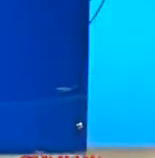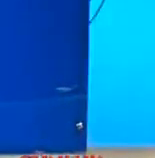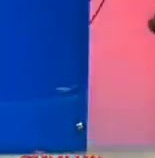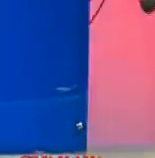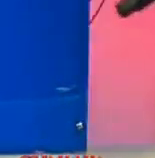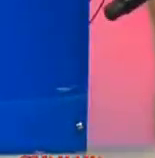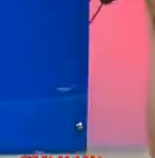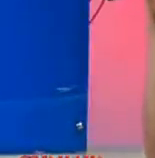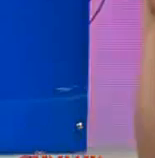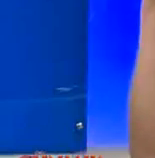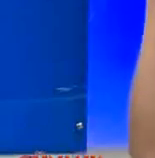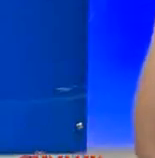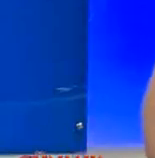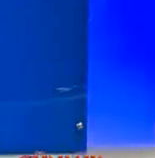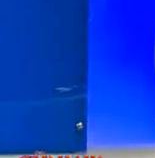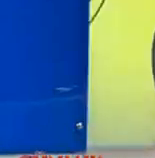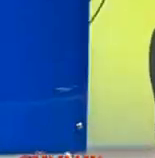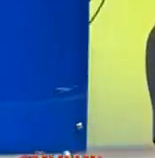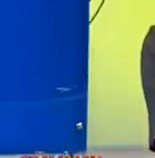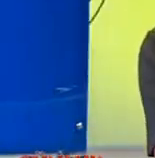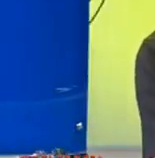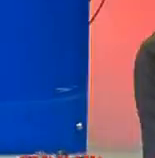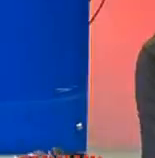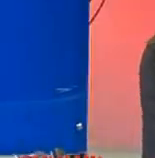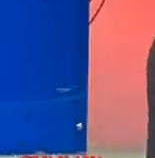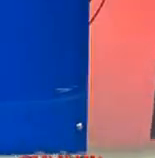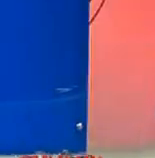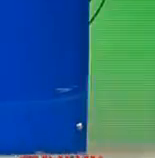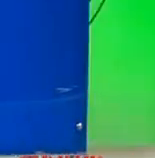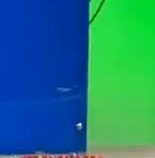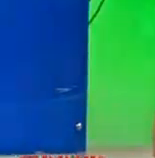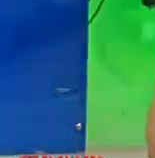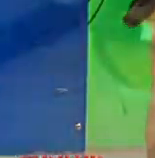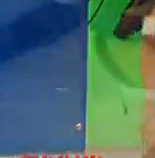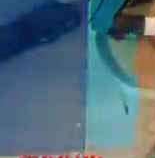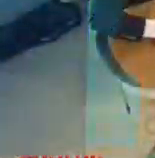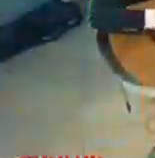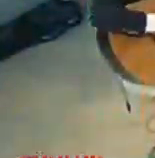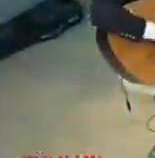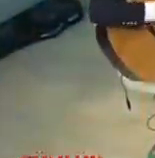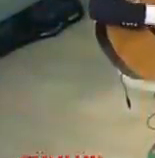böyle sürdüremem. Aynısı bende var.